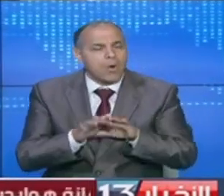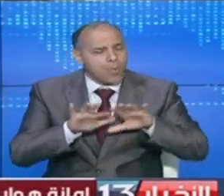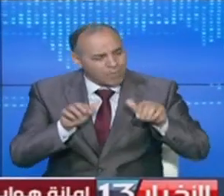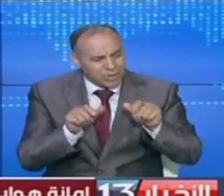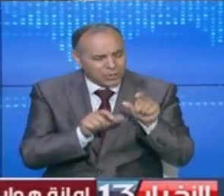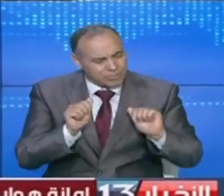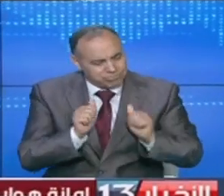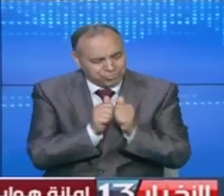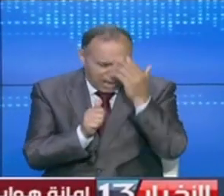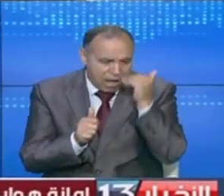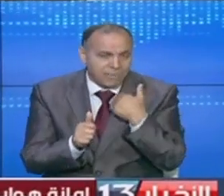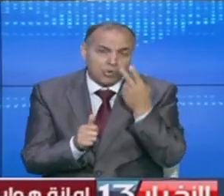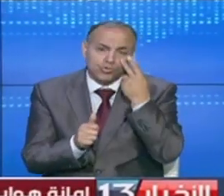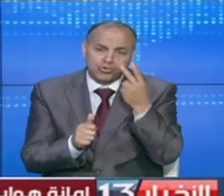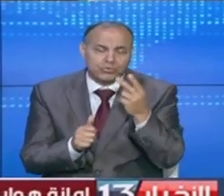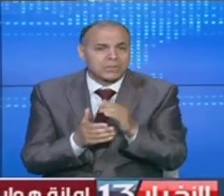يعني